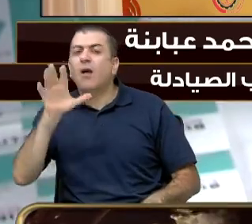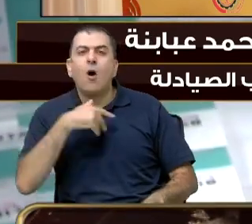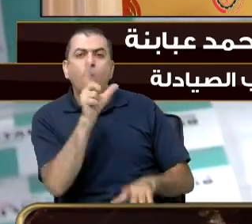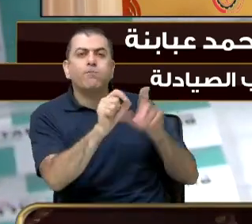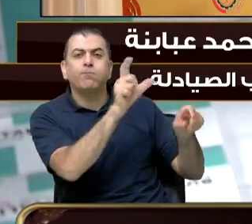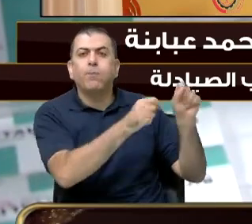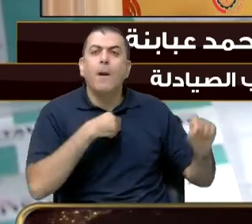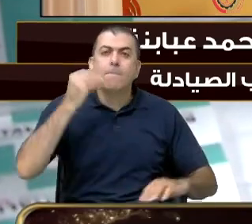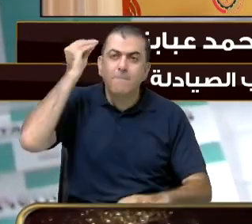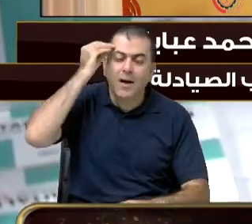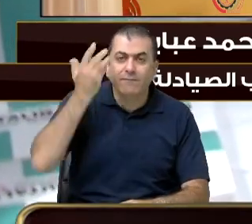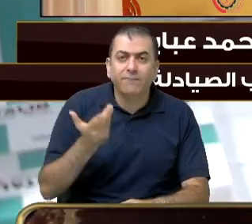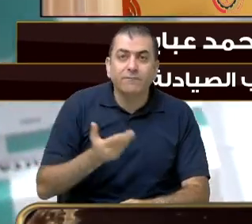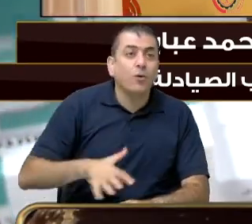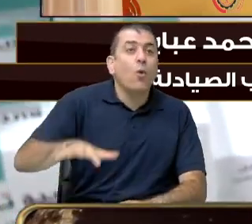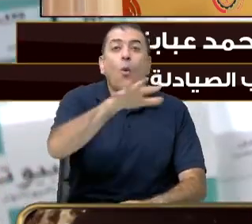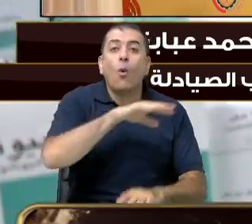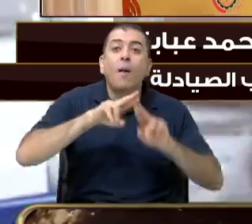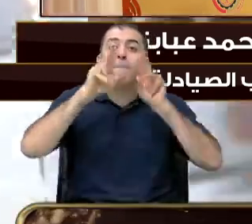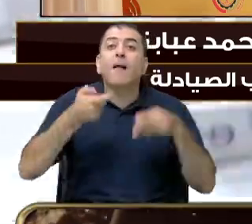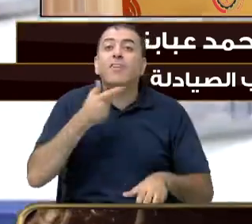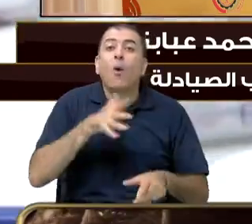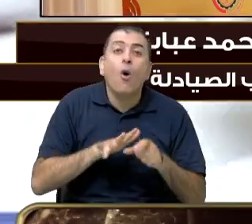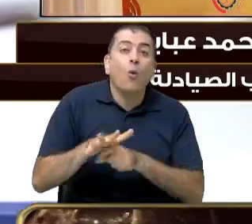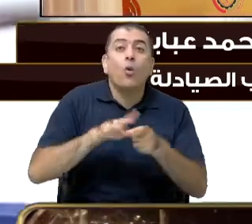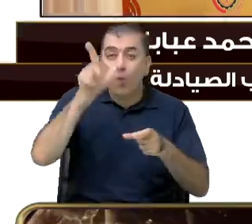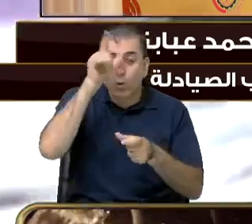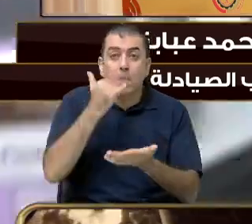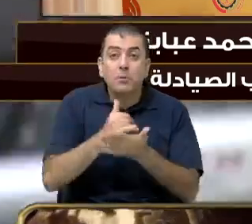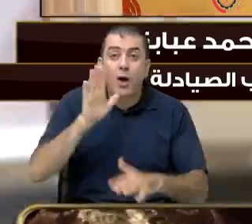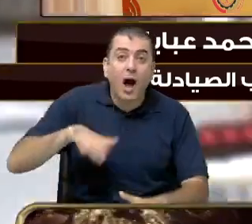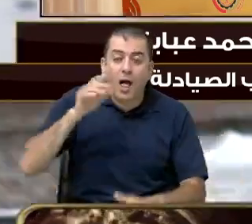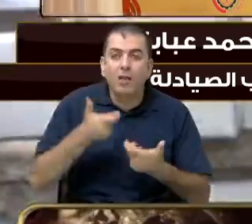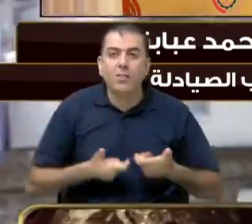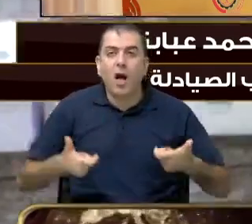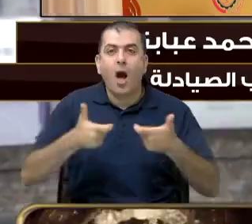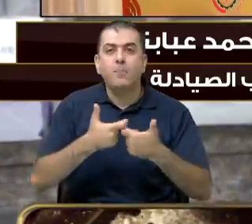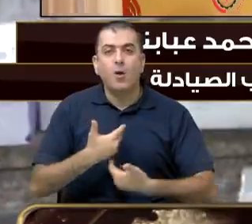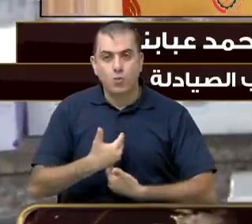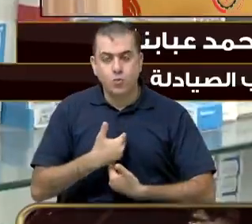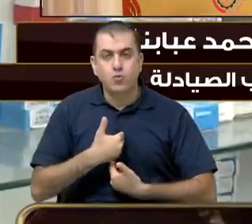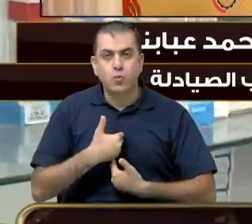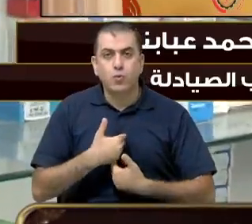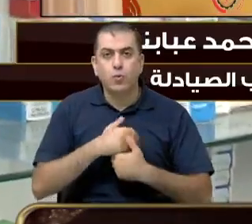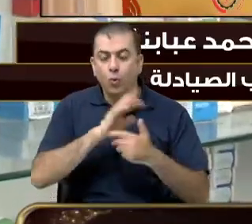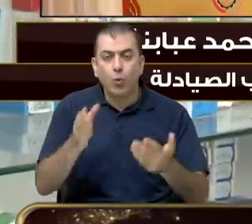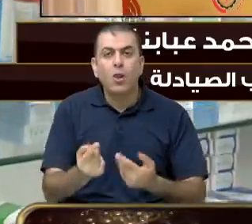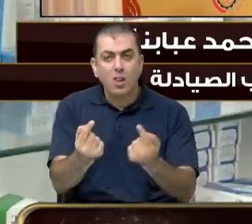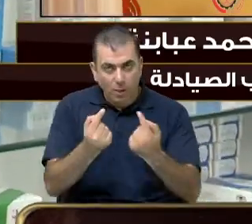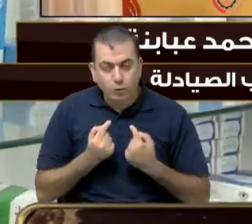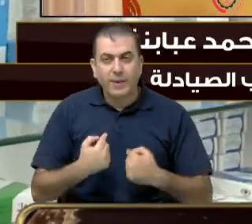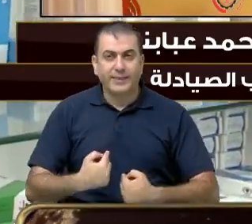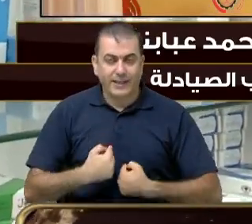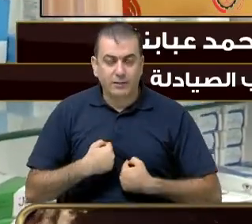الجهة وهي المظلة الوحيدة أصلا الراعي لمهنة الصيدلية والحفاظ على كافة